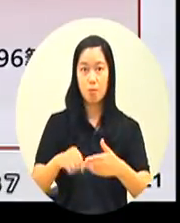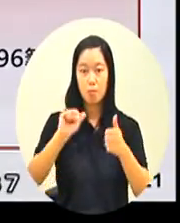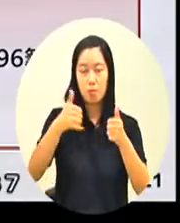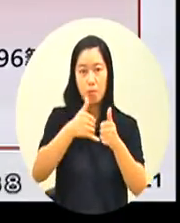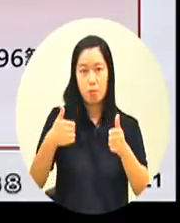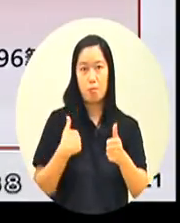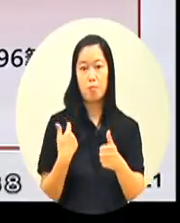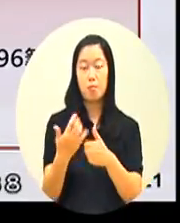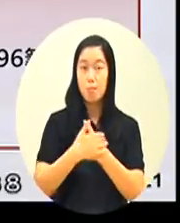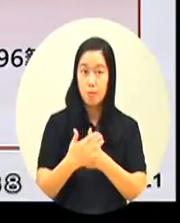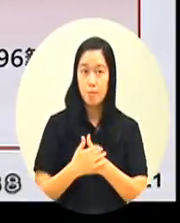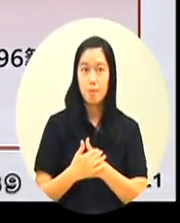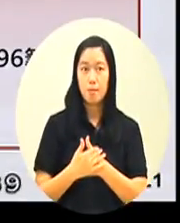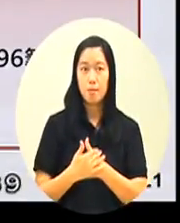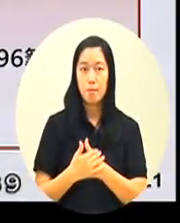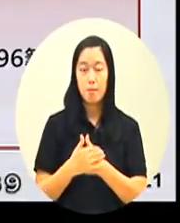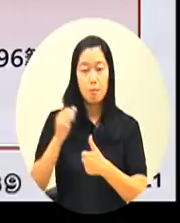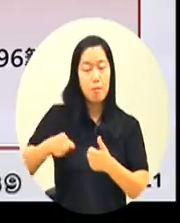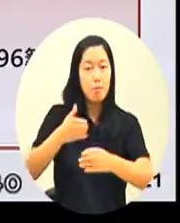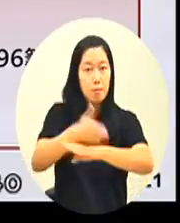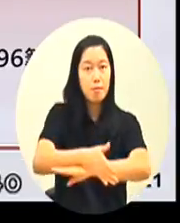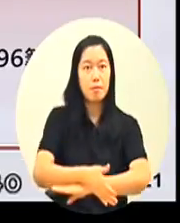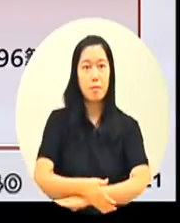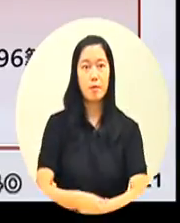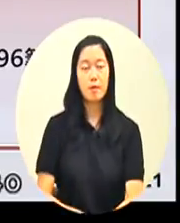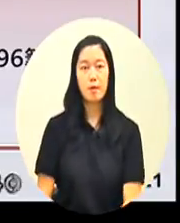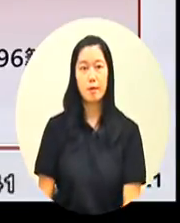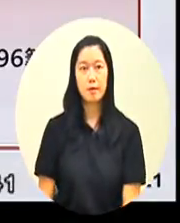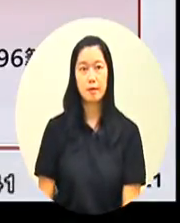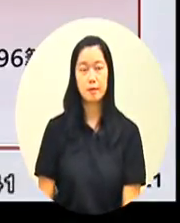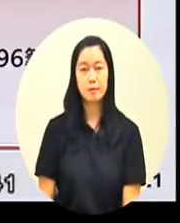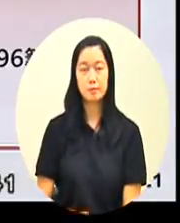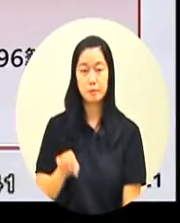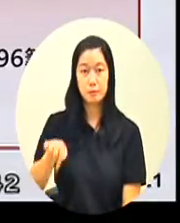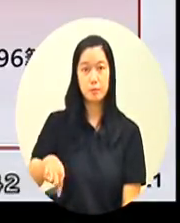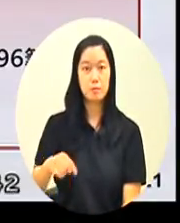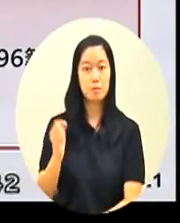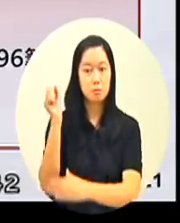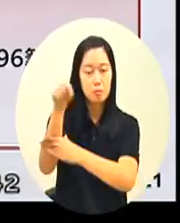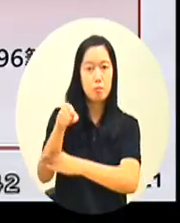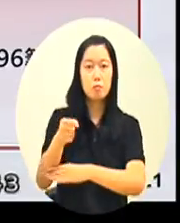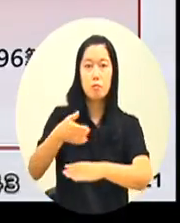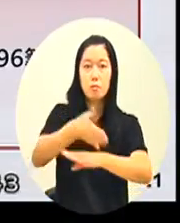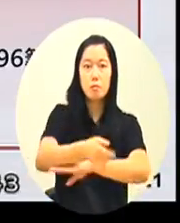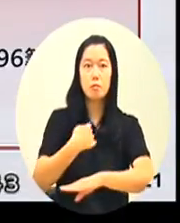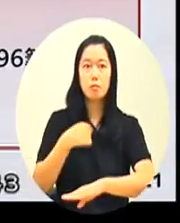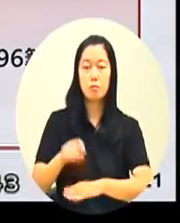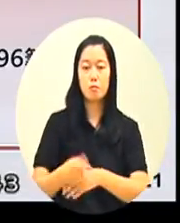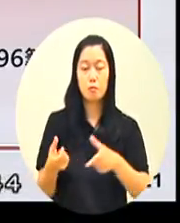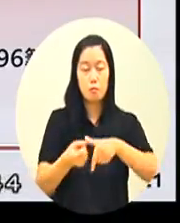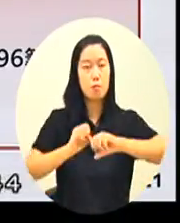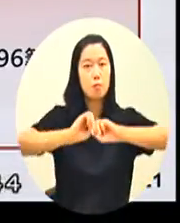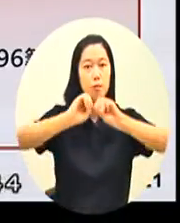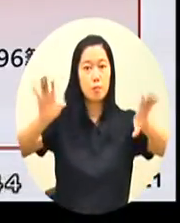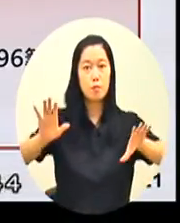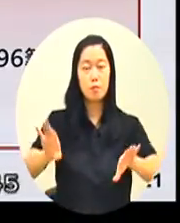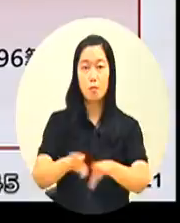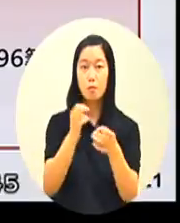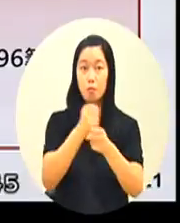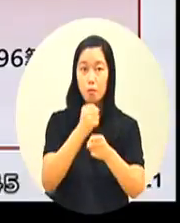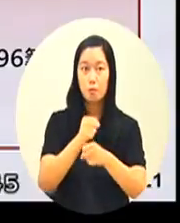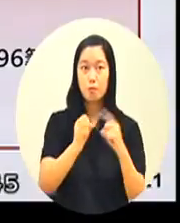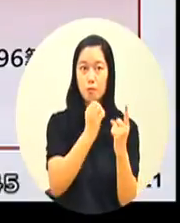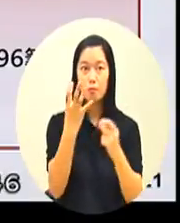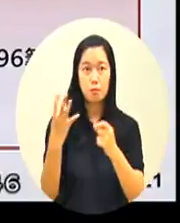忙协助通过。我们从议会通过之后，我们公布实施，从104年，就是